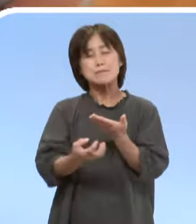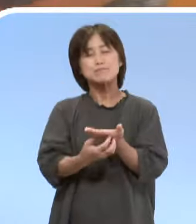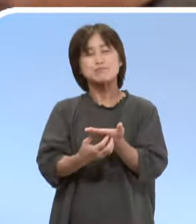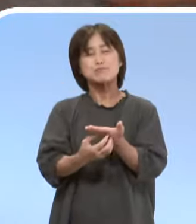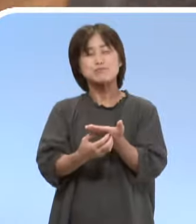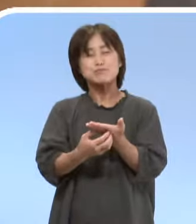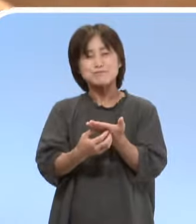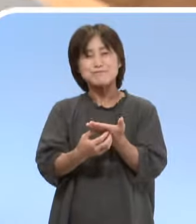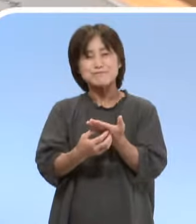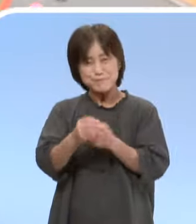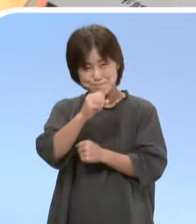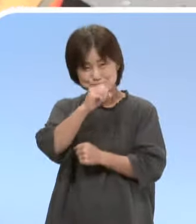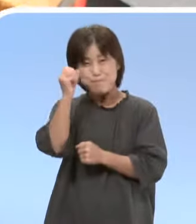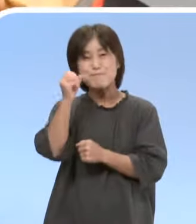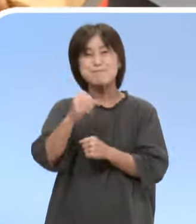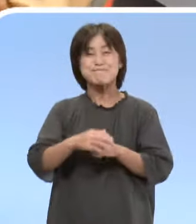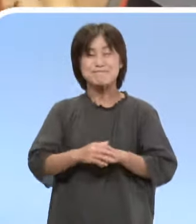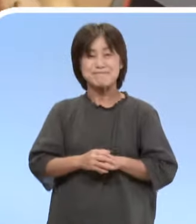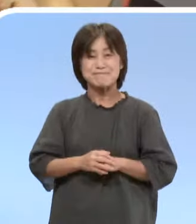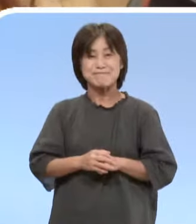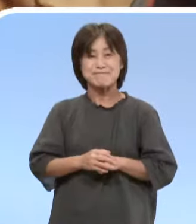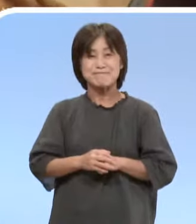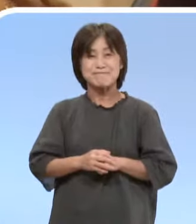煮込めば出来上がり。